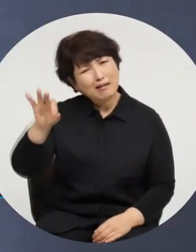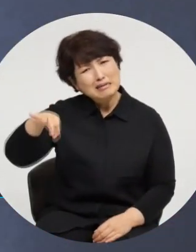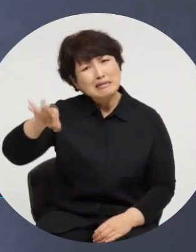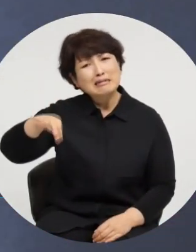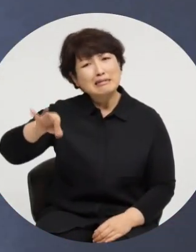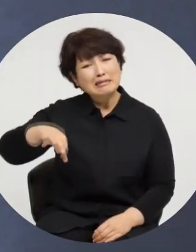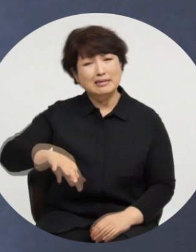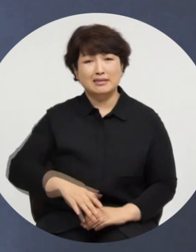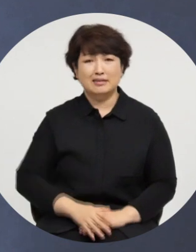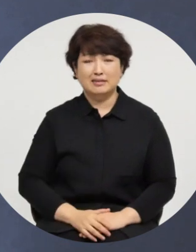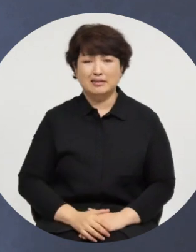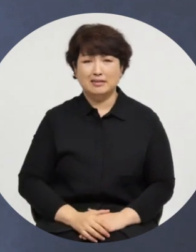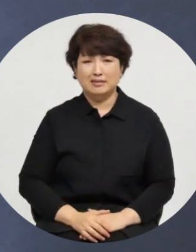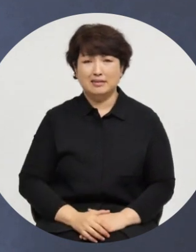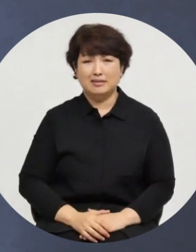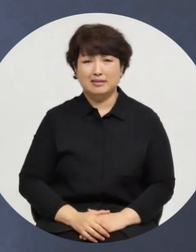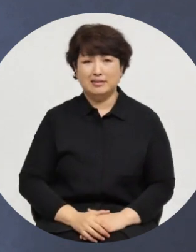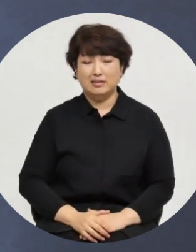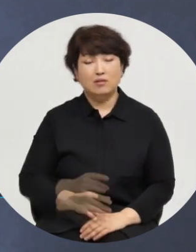들어갑니다